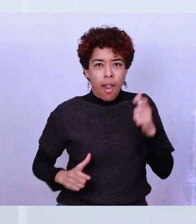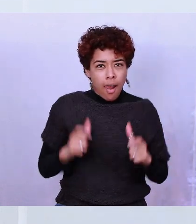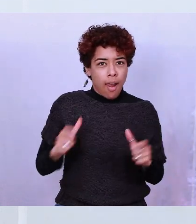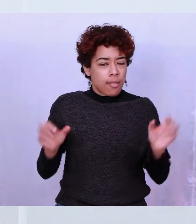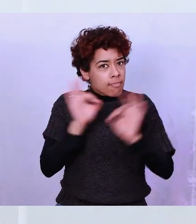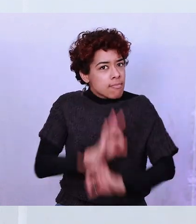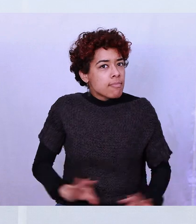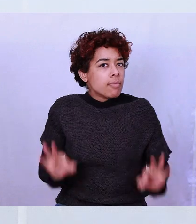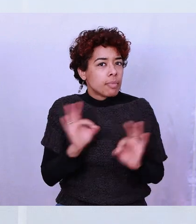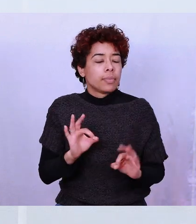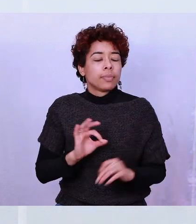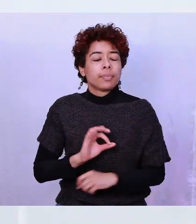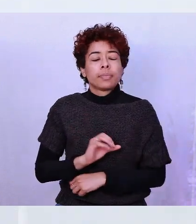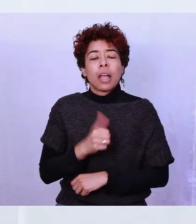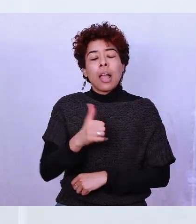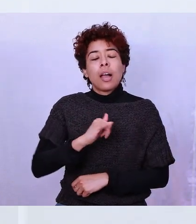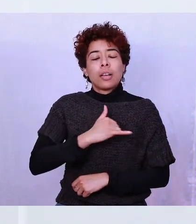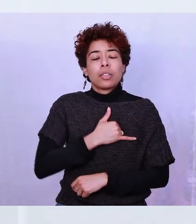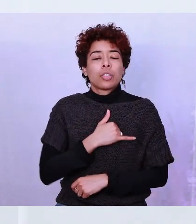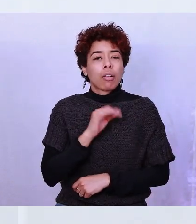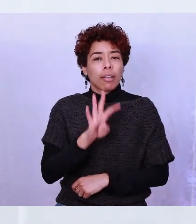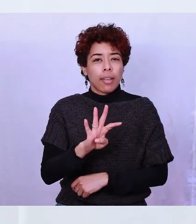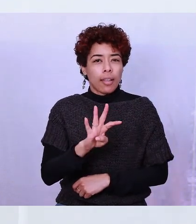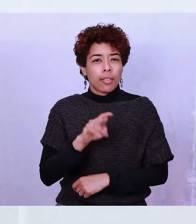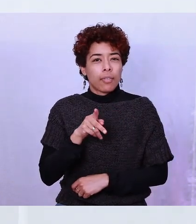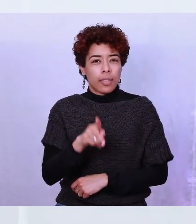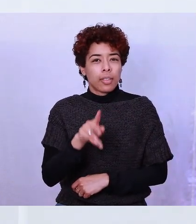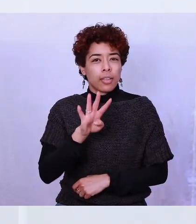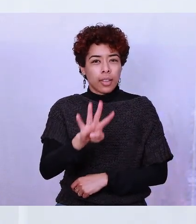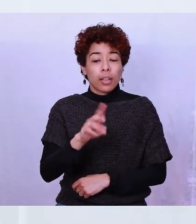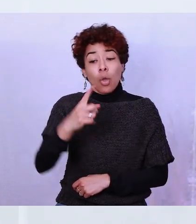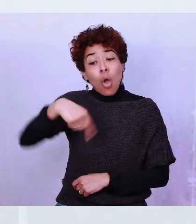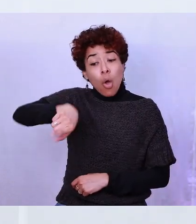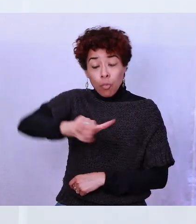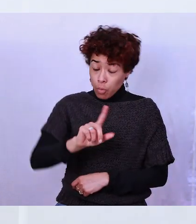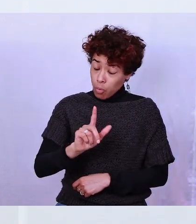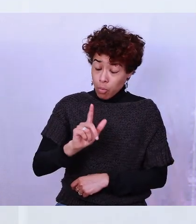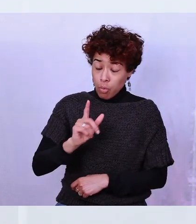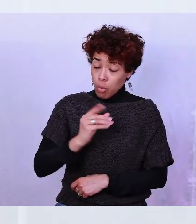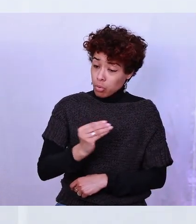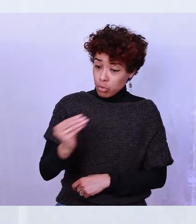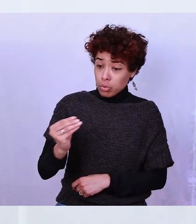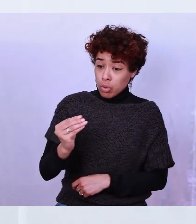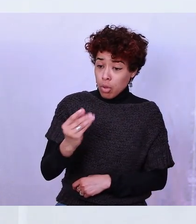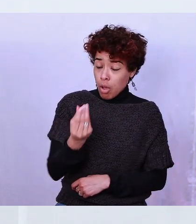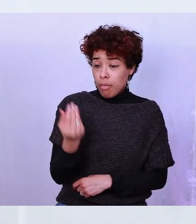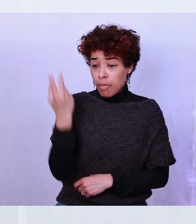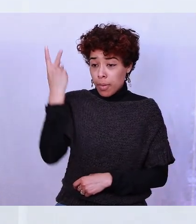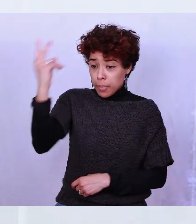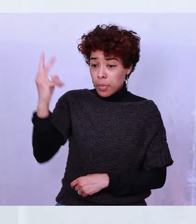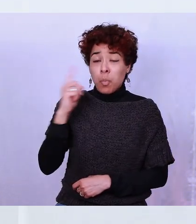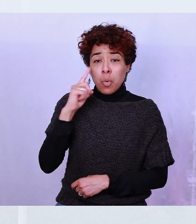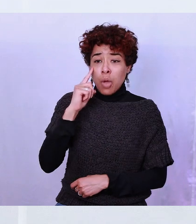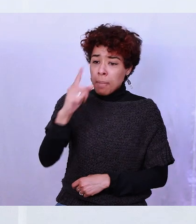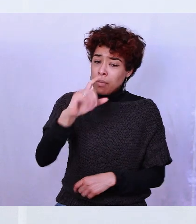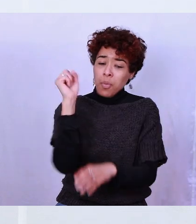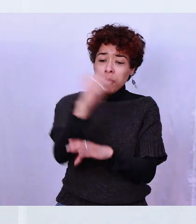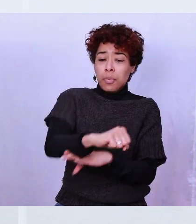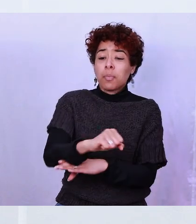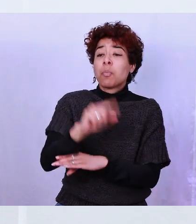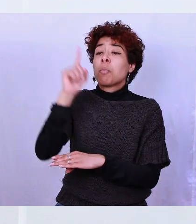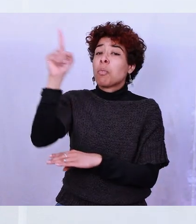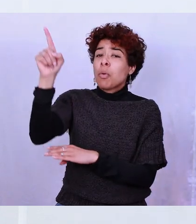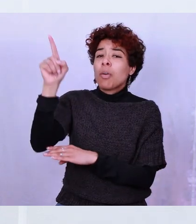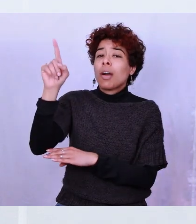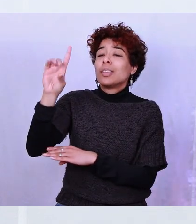1 Jean chapitre 4 verset 4, « Vous petits enfants, vous êtes de Dieu et vous les avez vaincus, parce que celui qui est en vous est plus grand que